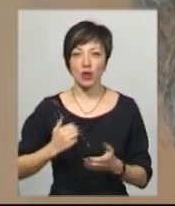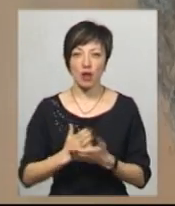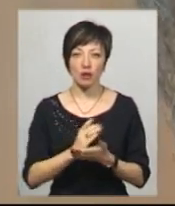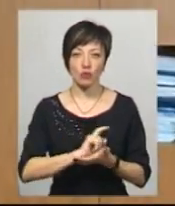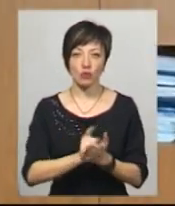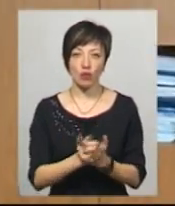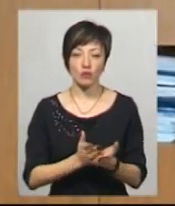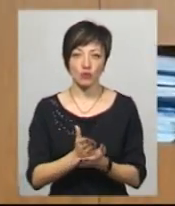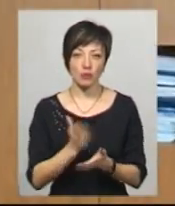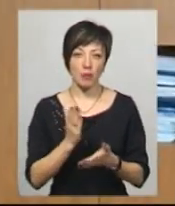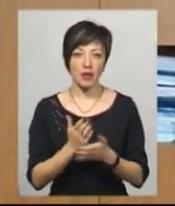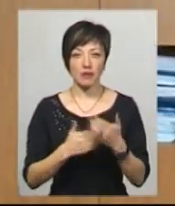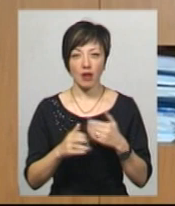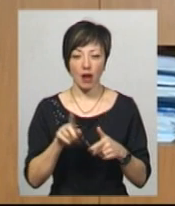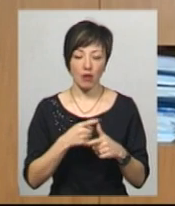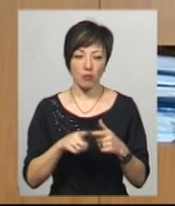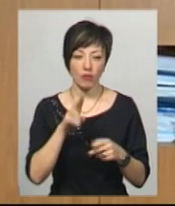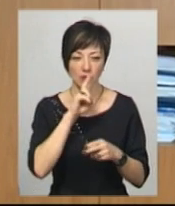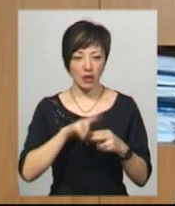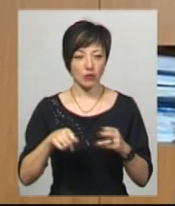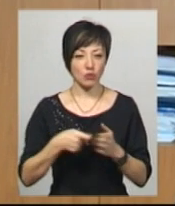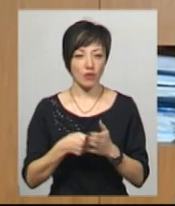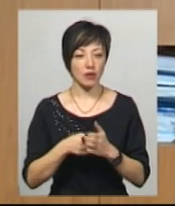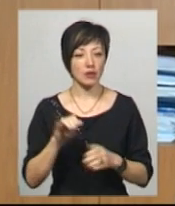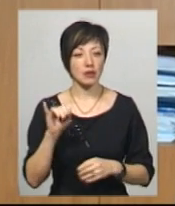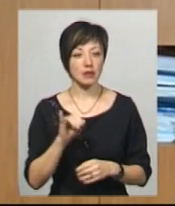які мають інвалідність або втрата годувальника, і